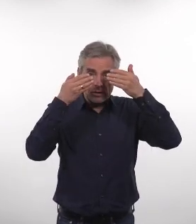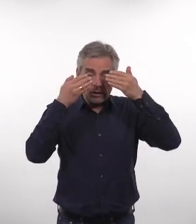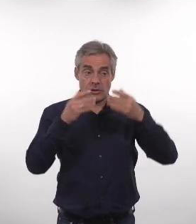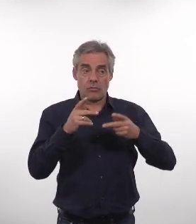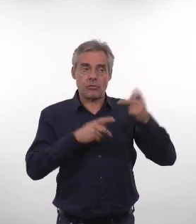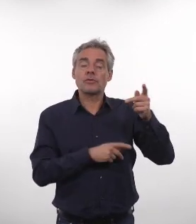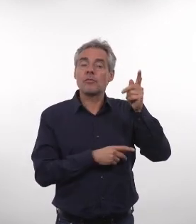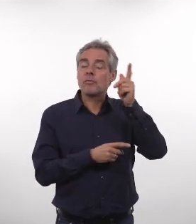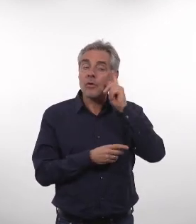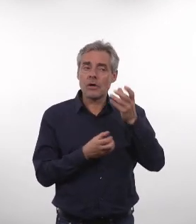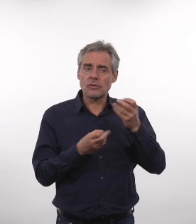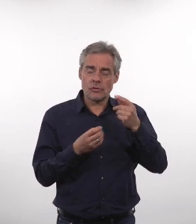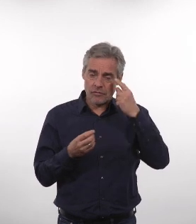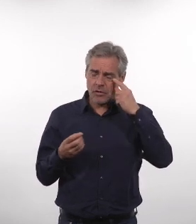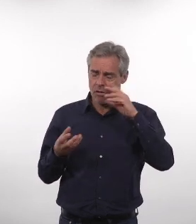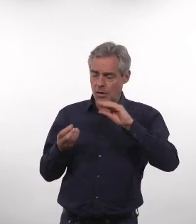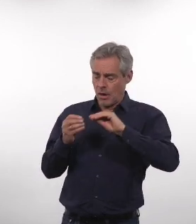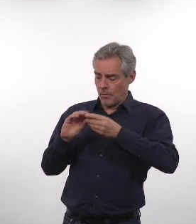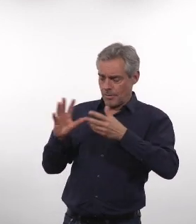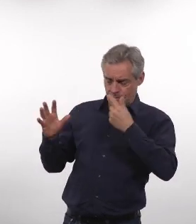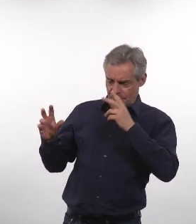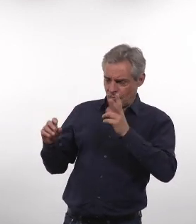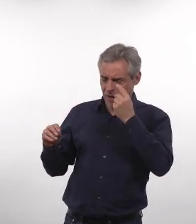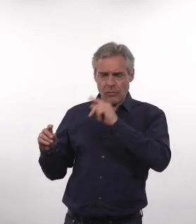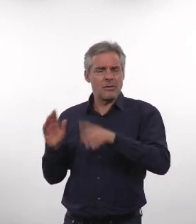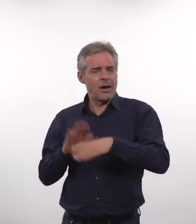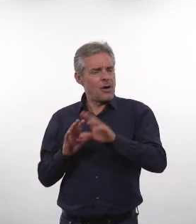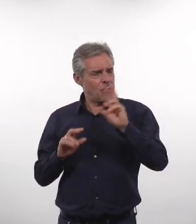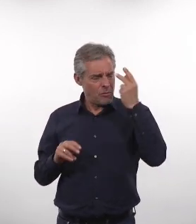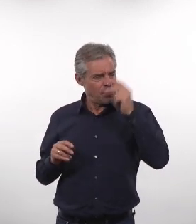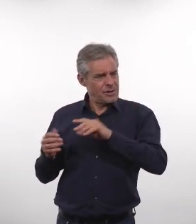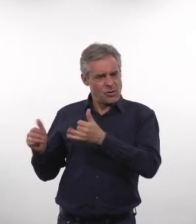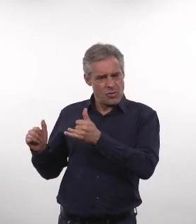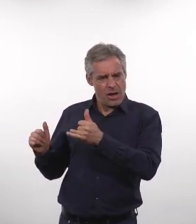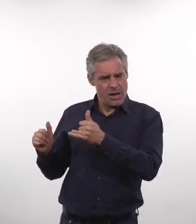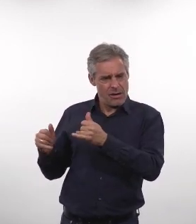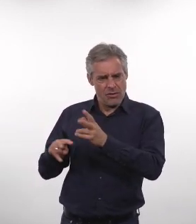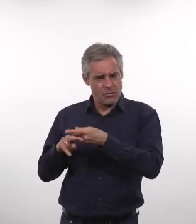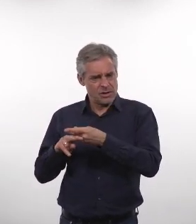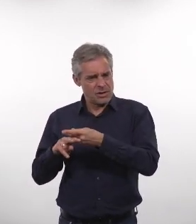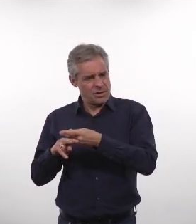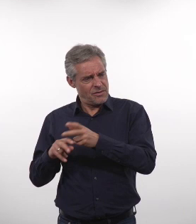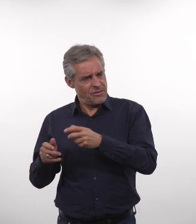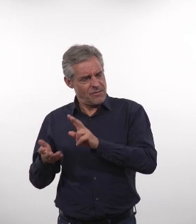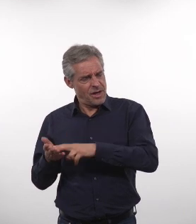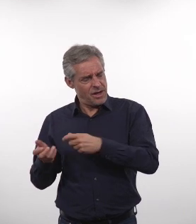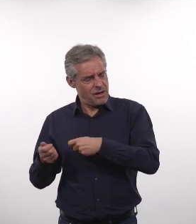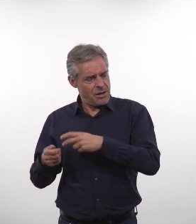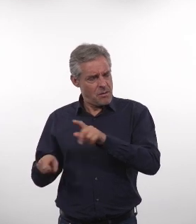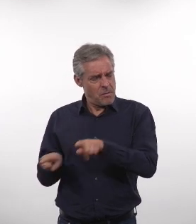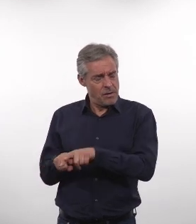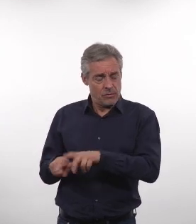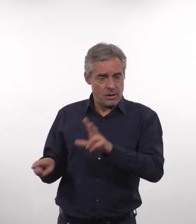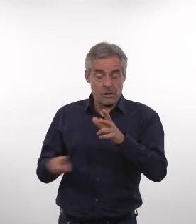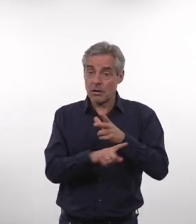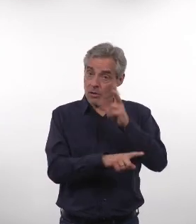que souvent, il y a un défaut de généralisation, ce qui fait qu'ils vont pas forcément comprendre que ce qu'on va utiliser comme jouet, ça va être la même chose que l'outil qu'on va utiliser lors du soin.